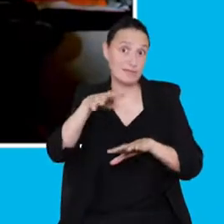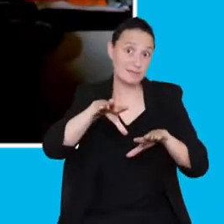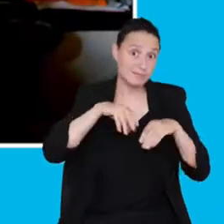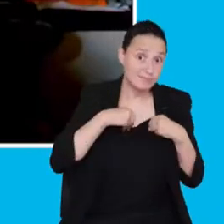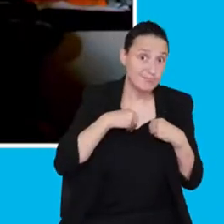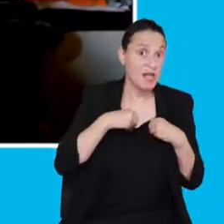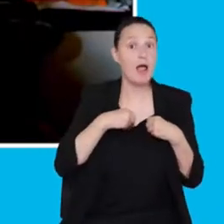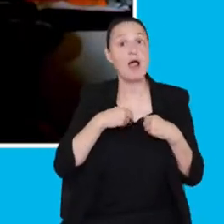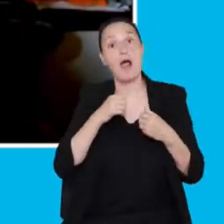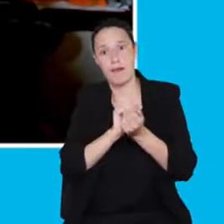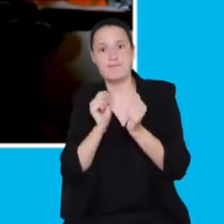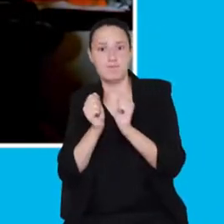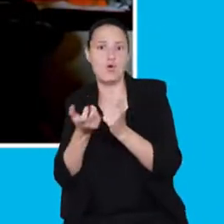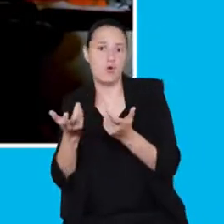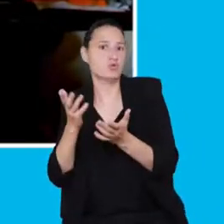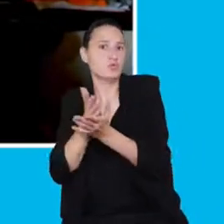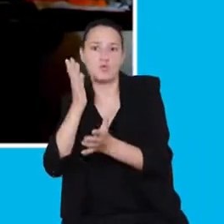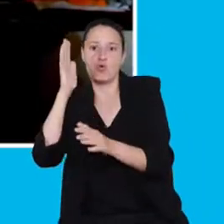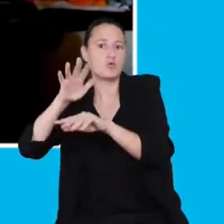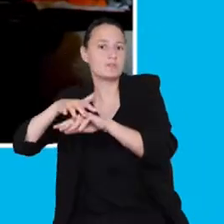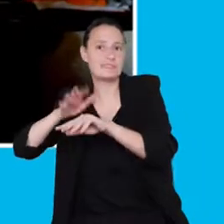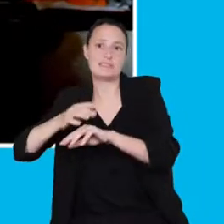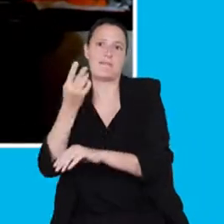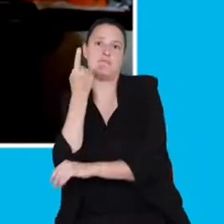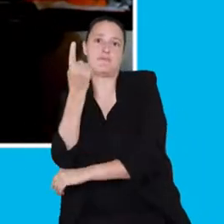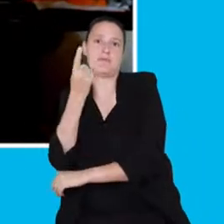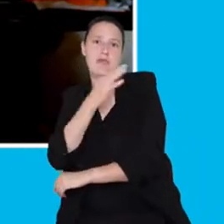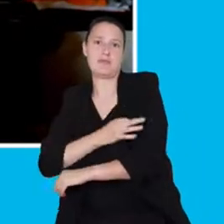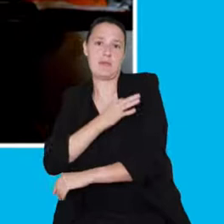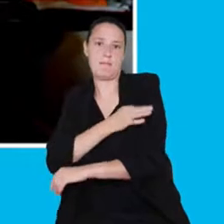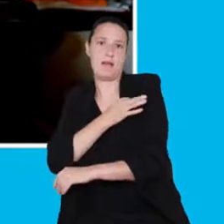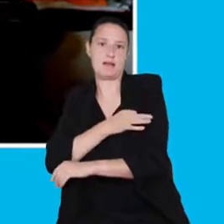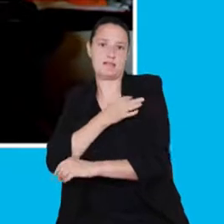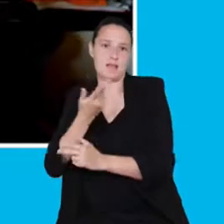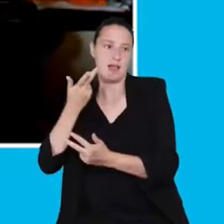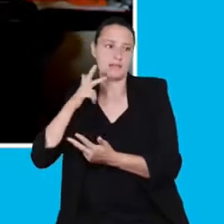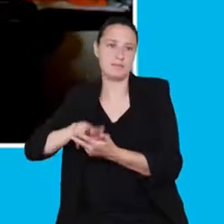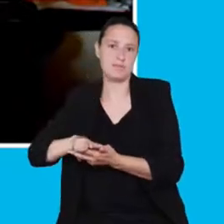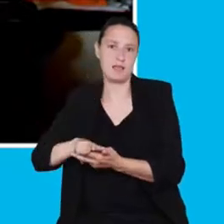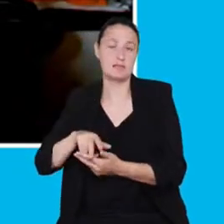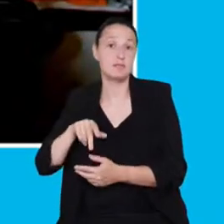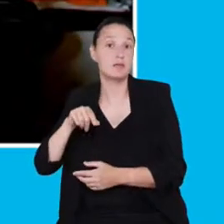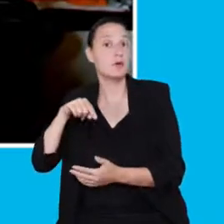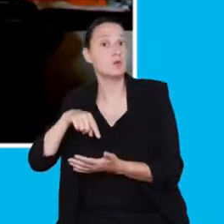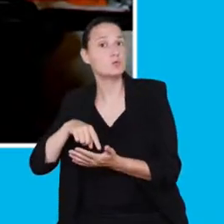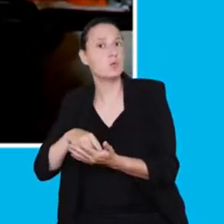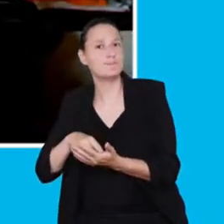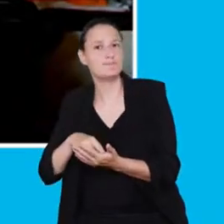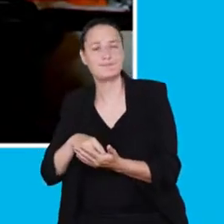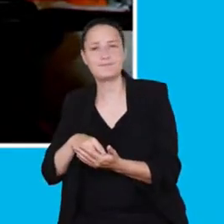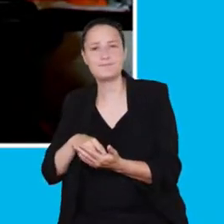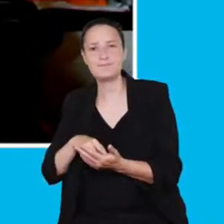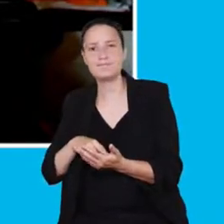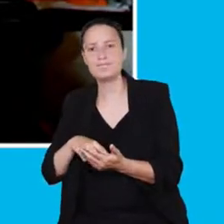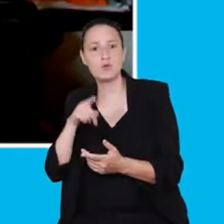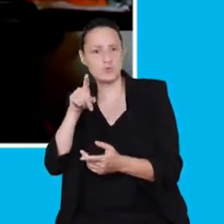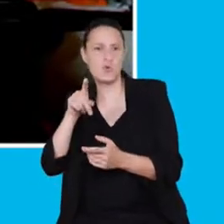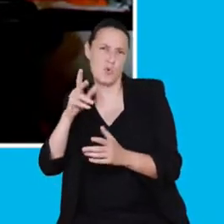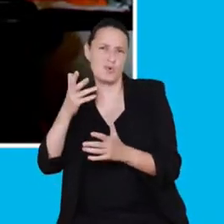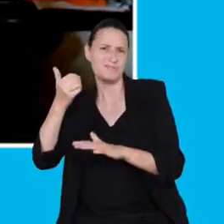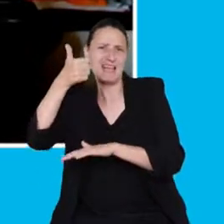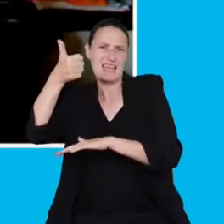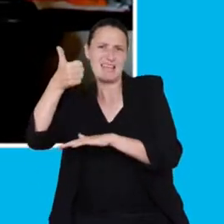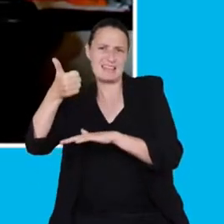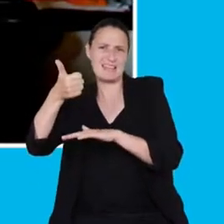i akceptacją systemu monopartyjnego i nie tylko monopartyjnego, ale w gruncie rzeczy totalitarnego. No